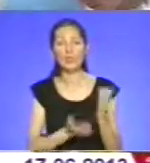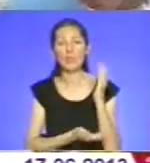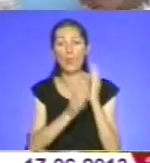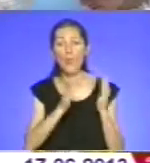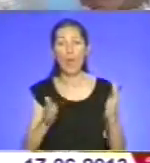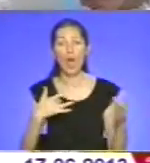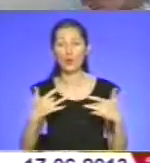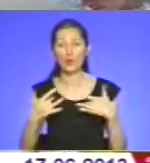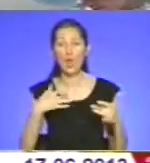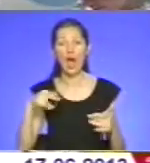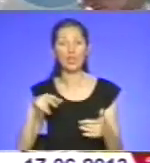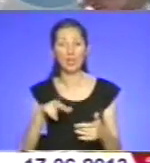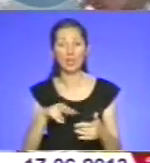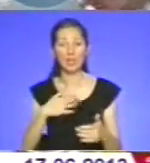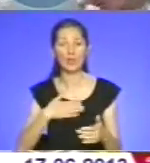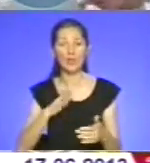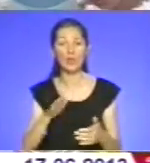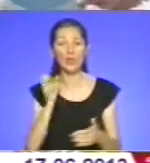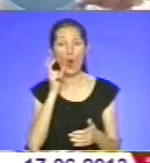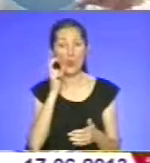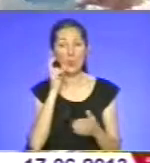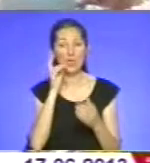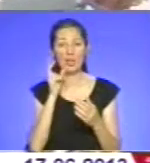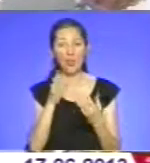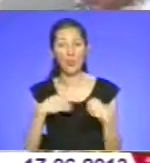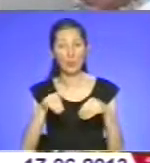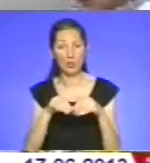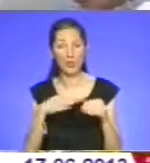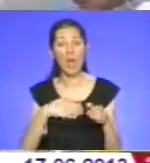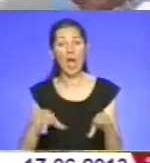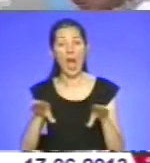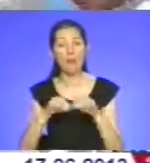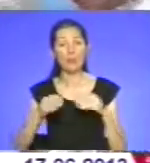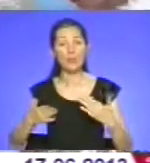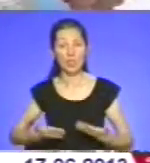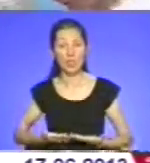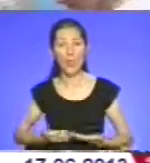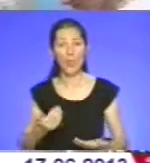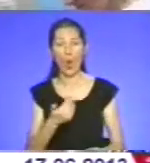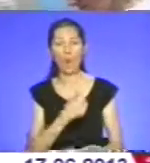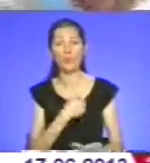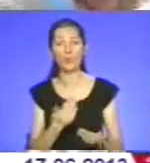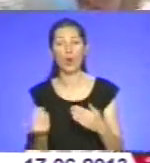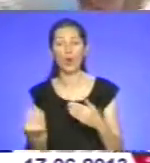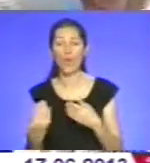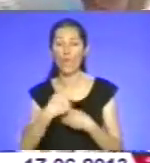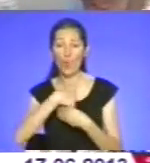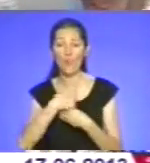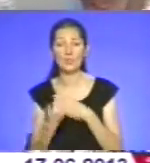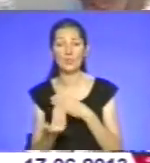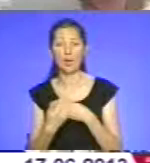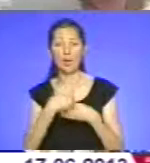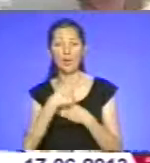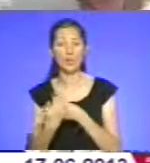театр ми ходили. В нас обіди об'єднують, ми разом живемо, ходимо до одне до другого в гості, в